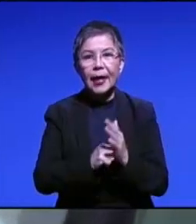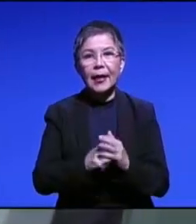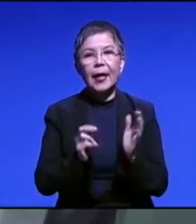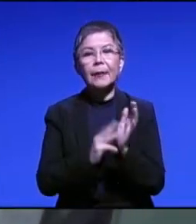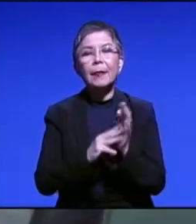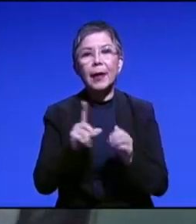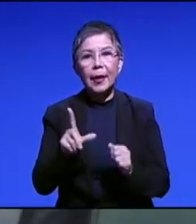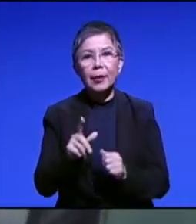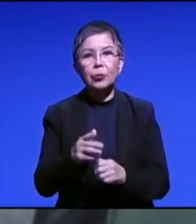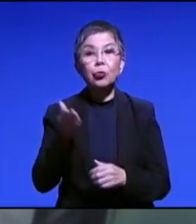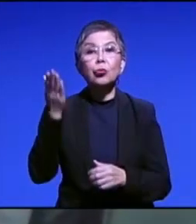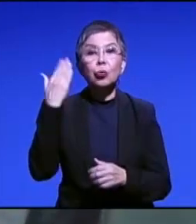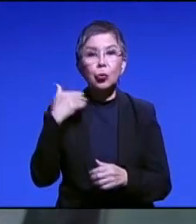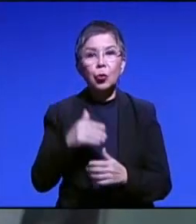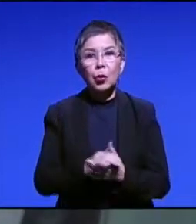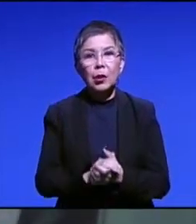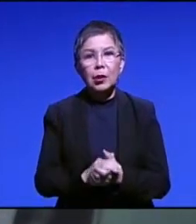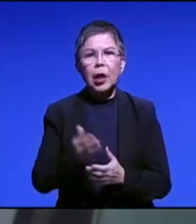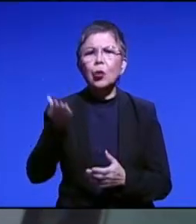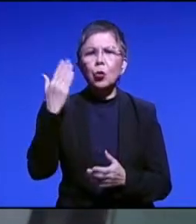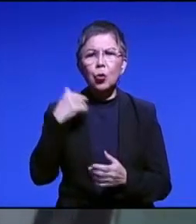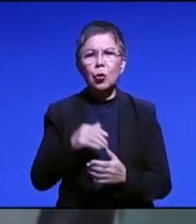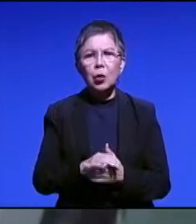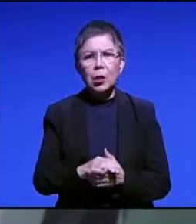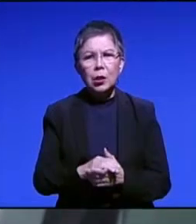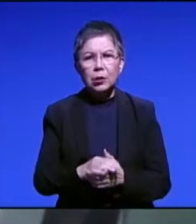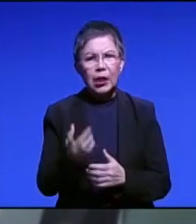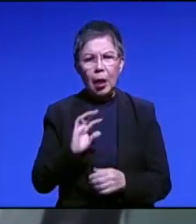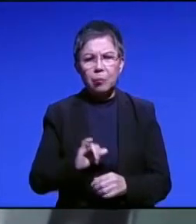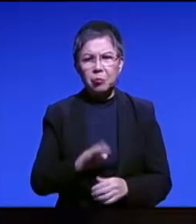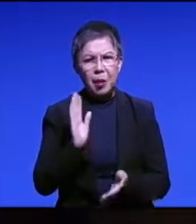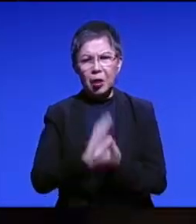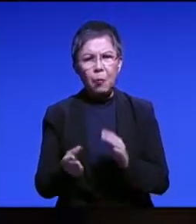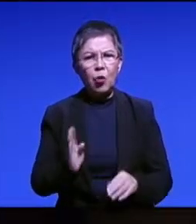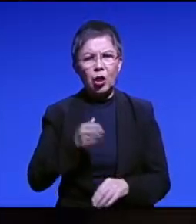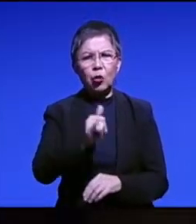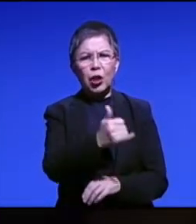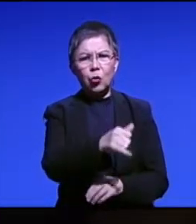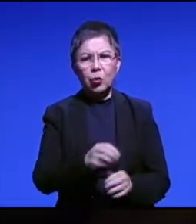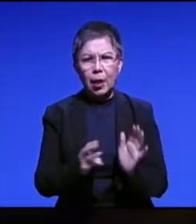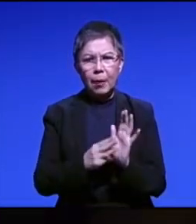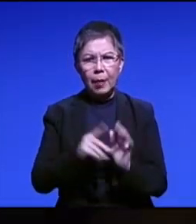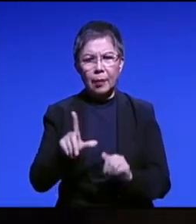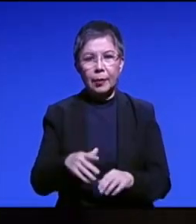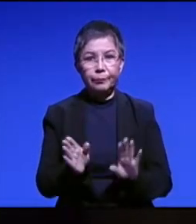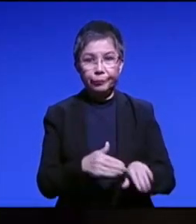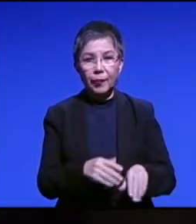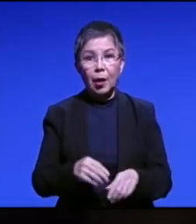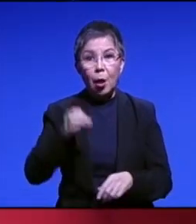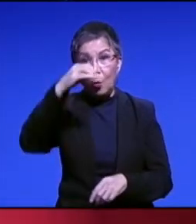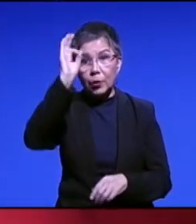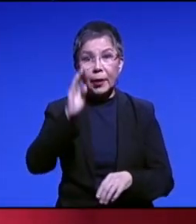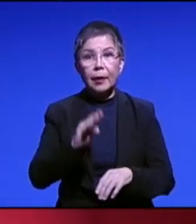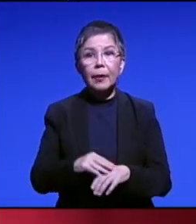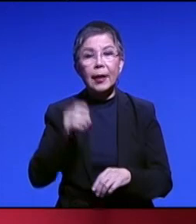kapan? Dan saya ditawarin dari dulu, saya nggak pernah mau. Kapan itu nyanyi? Selain Pinkan Mambo, polisi pagi tadi